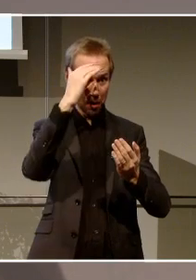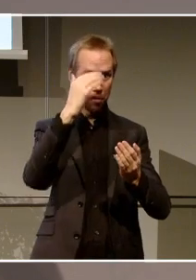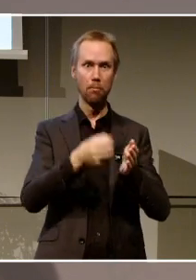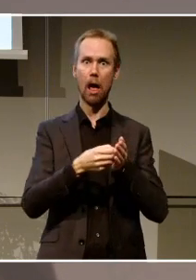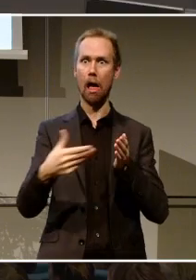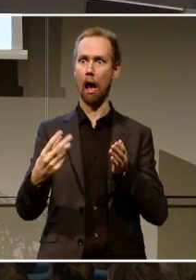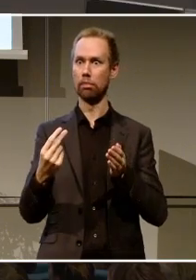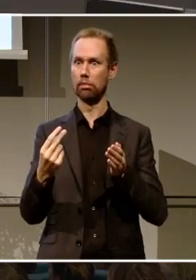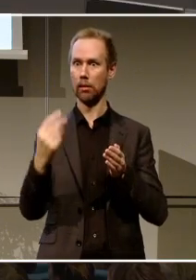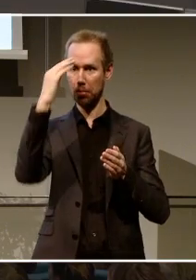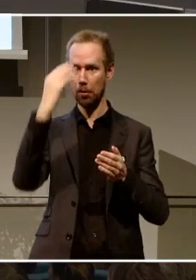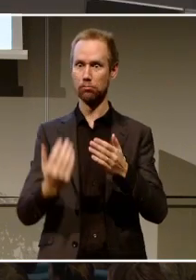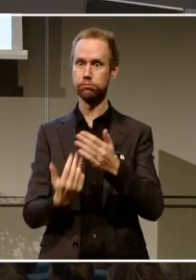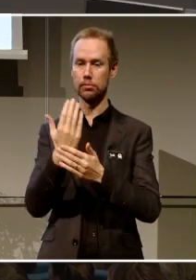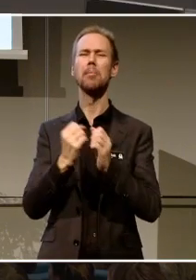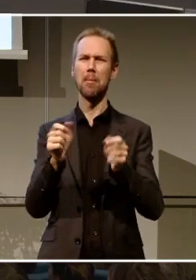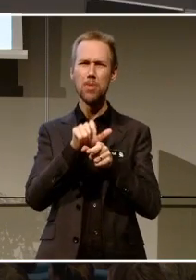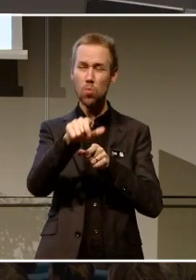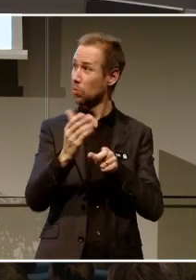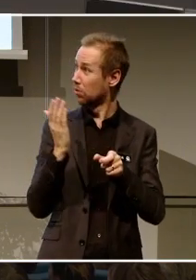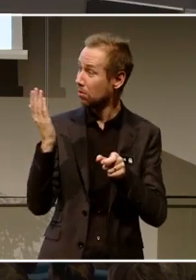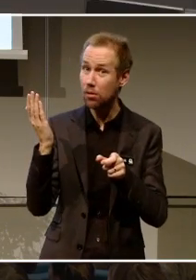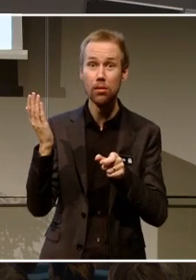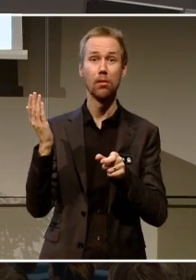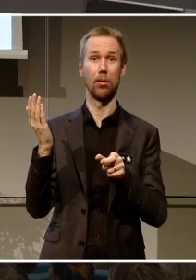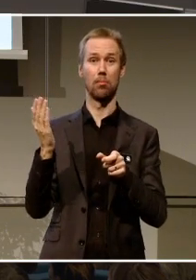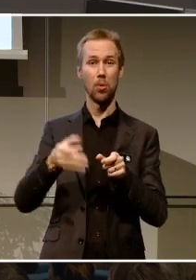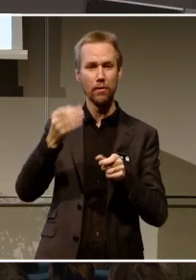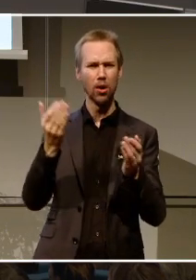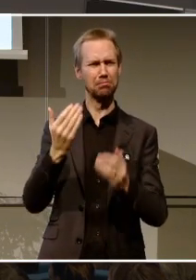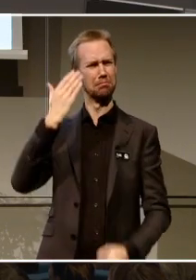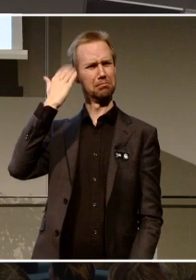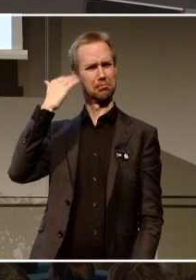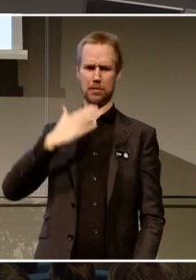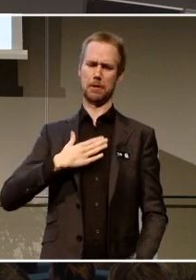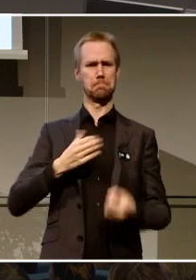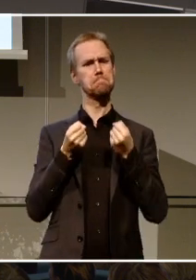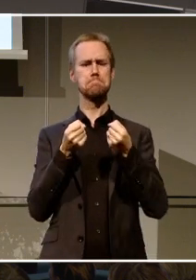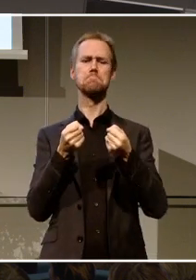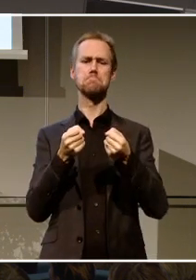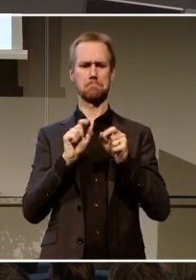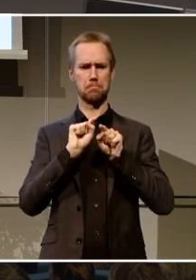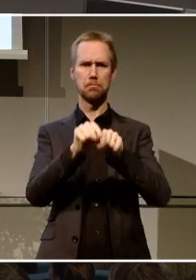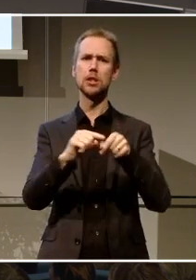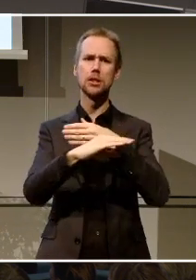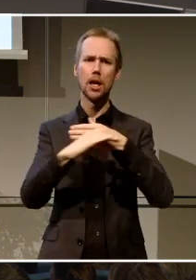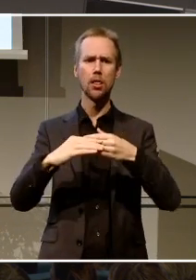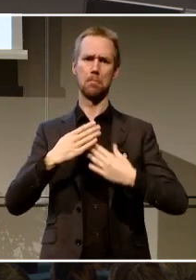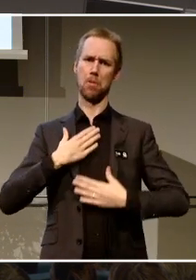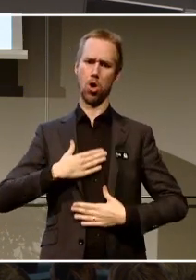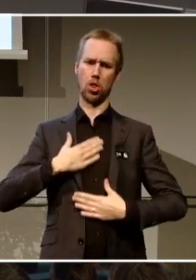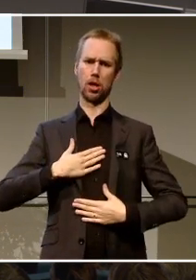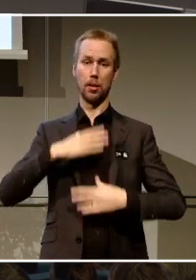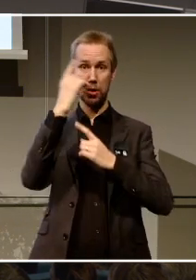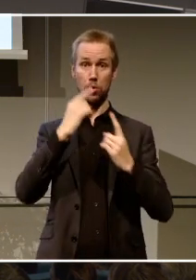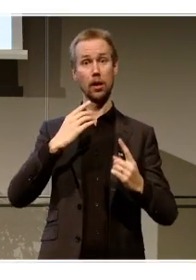bron lär oss, det är att vid den tiden när man ville åka ut till stranden och bada, så var det människor som ville